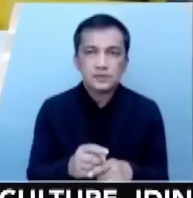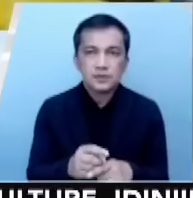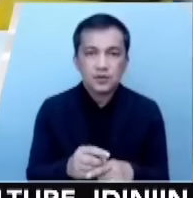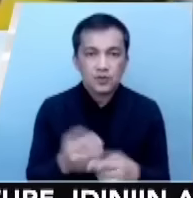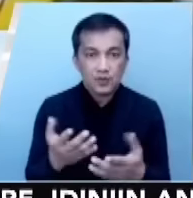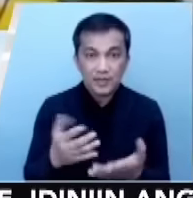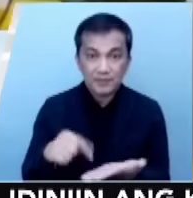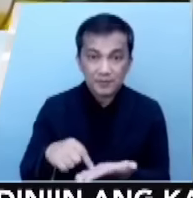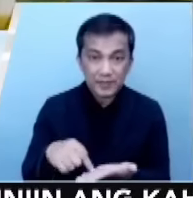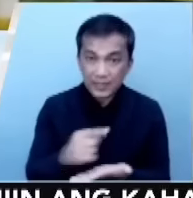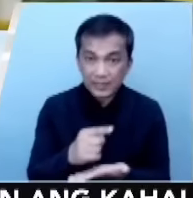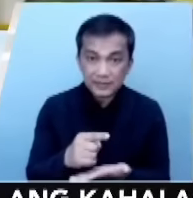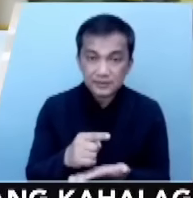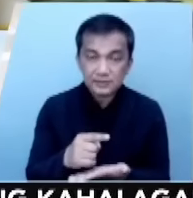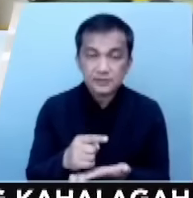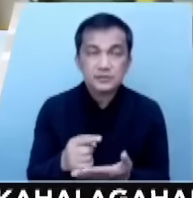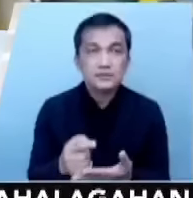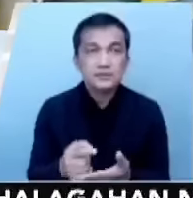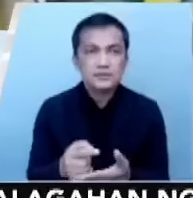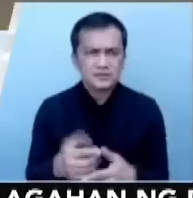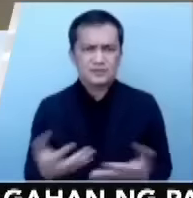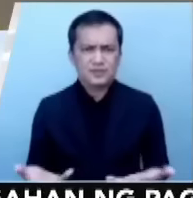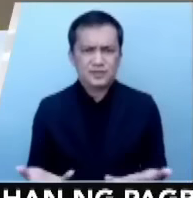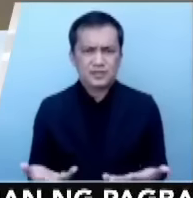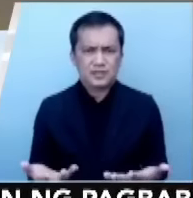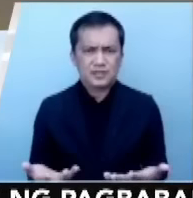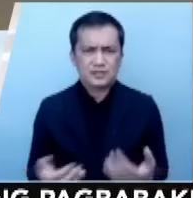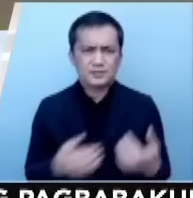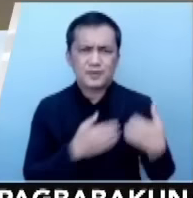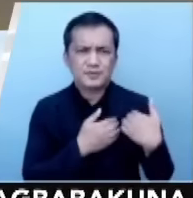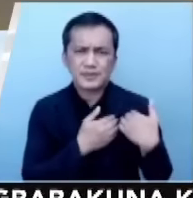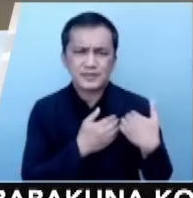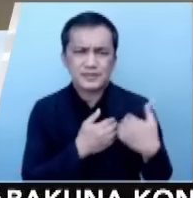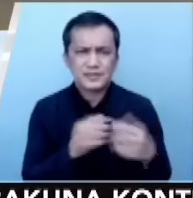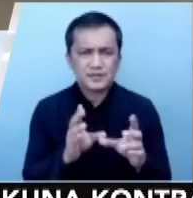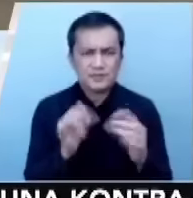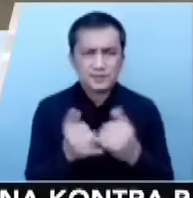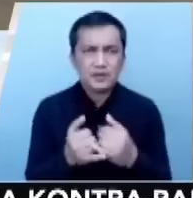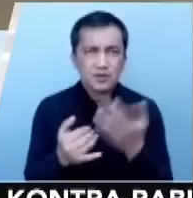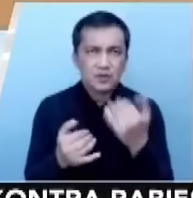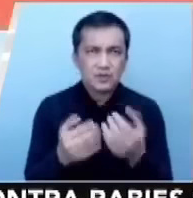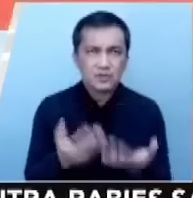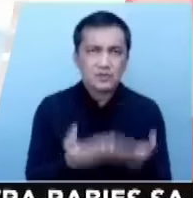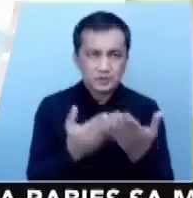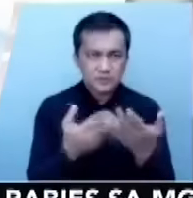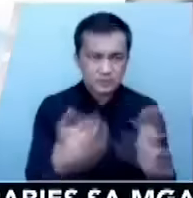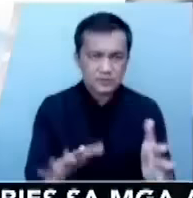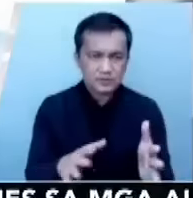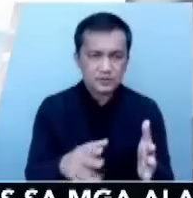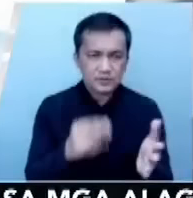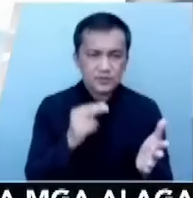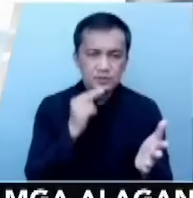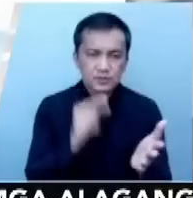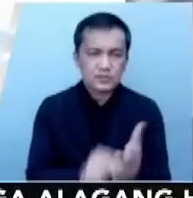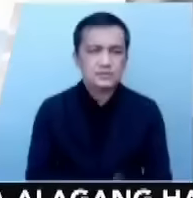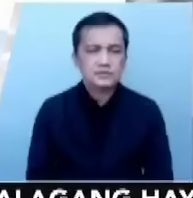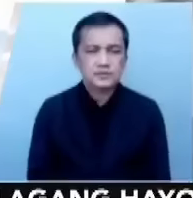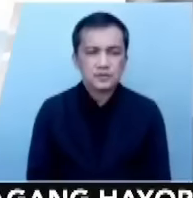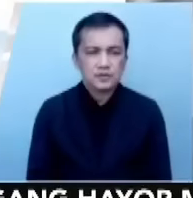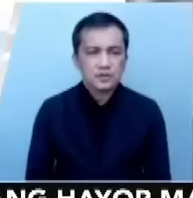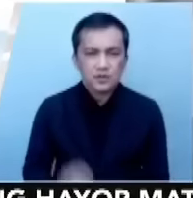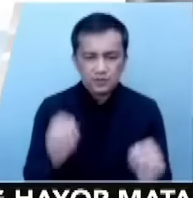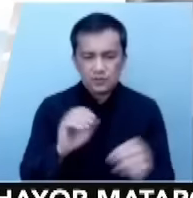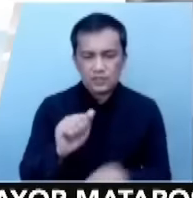i-impose sa kanya, o walang anumang obligasyon sa kumpanya sapagkat nakapagbigay na po siya ng notisya. Walang awol yun kasi nag-resign na